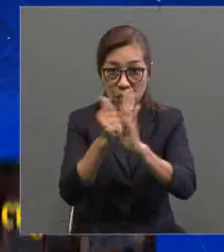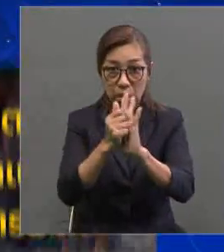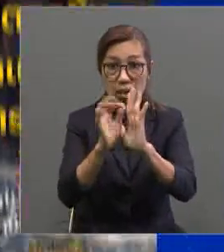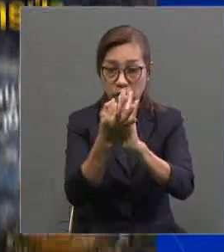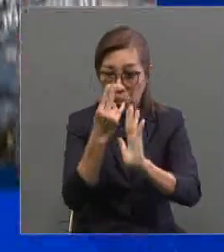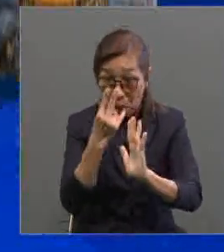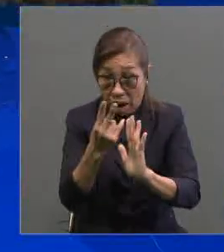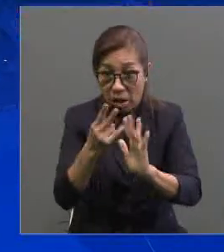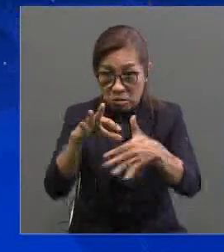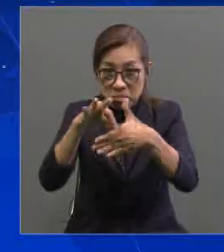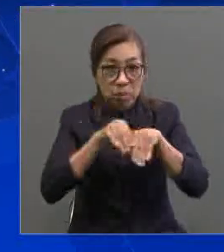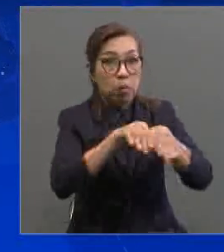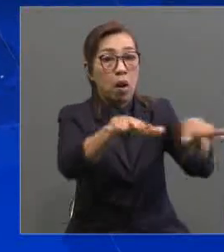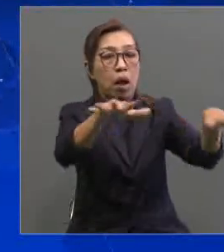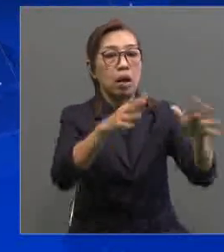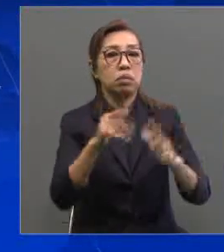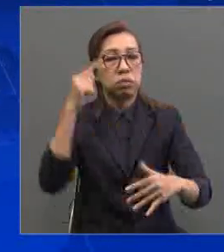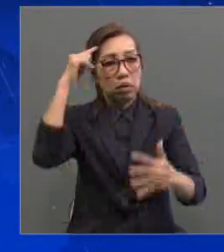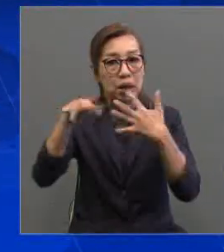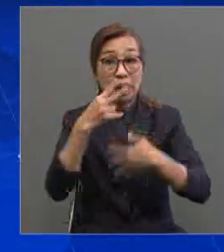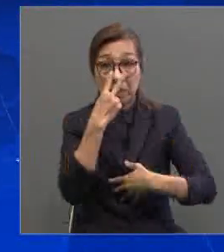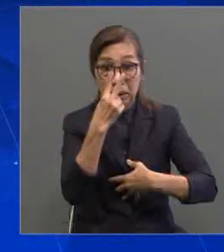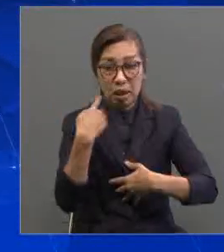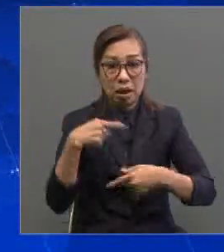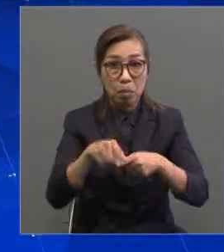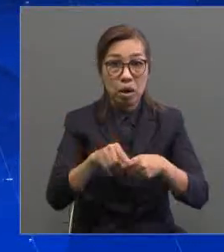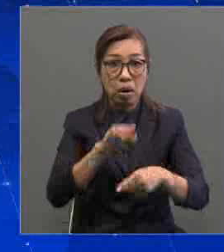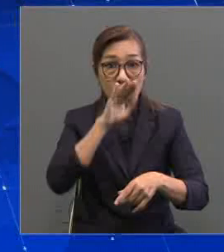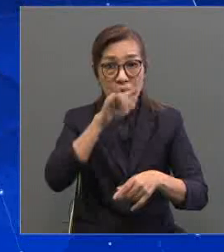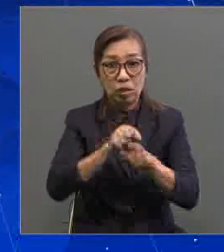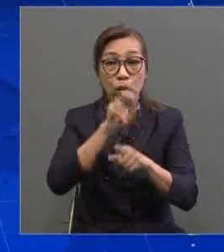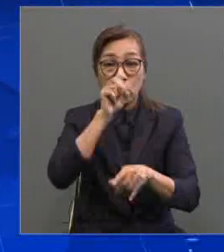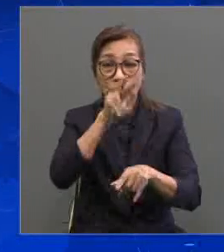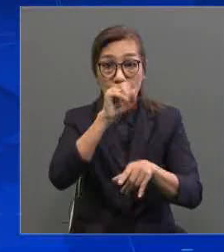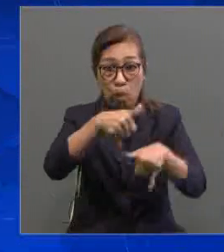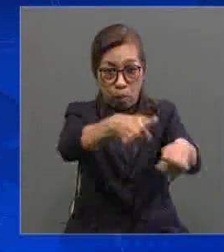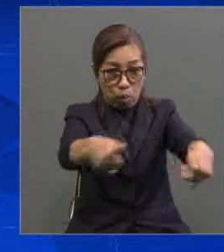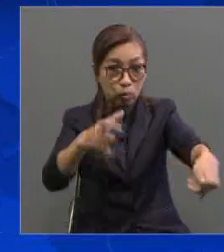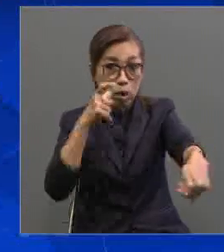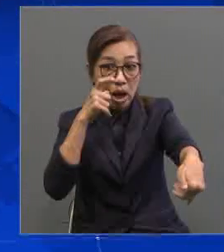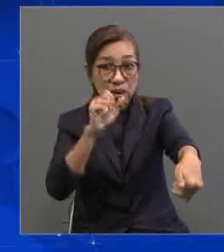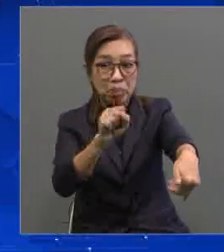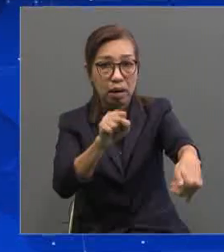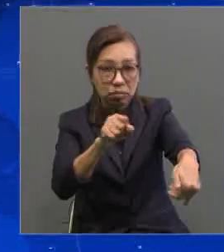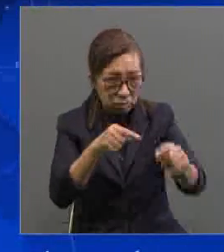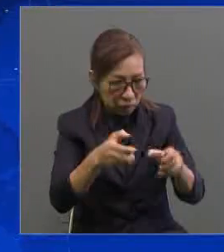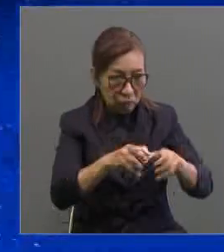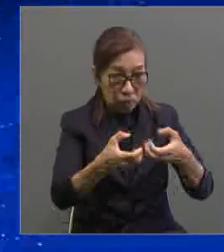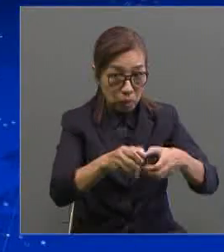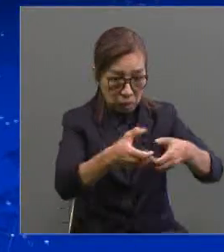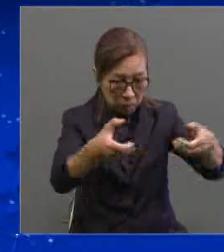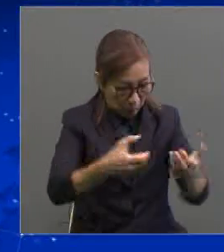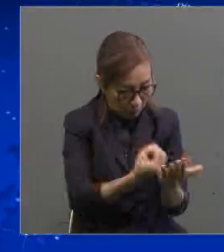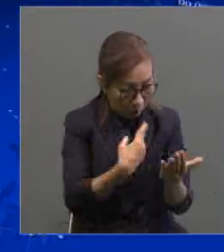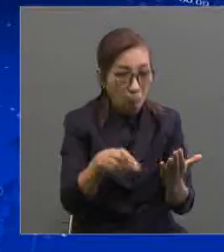แต่ดูภาพที่เมื่อสักครู่มันเรียงกันอยู่นะตัวมันใหญ่เหมือนกันเนี่ยมันจะตัวประมาณ